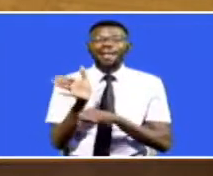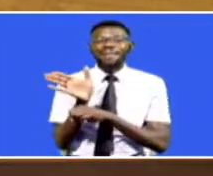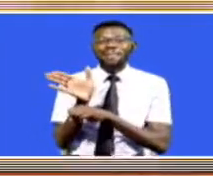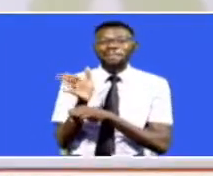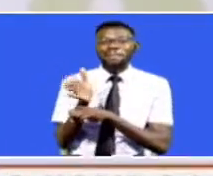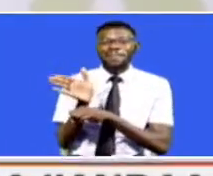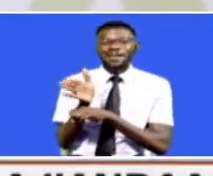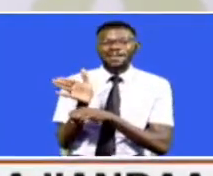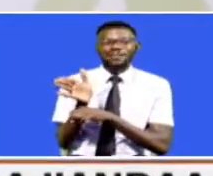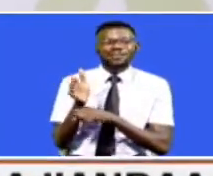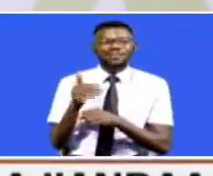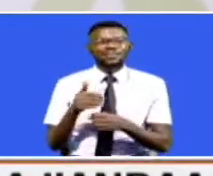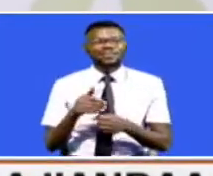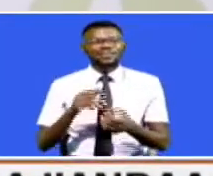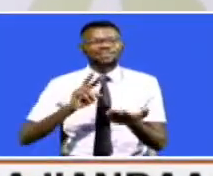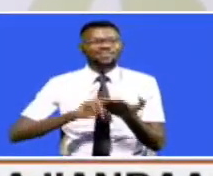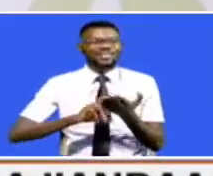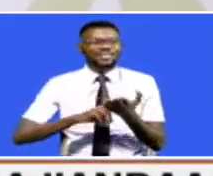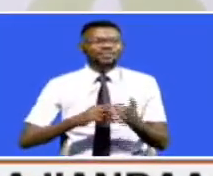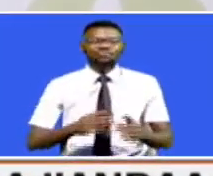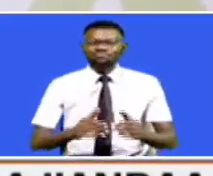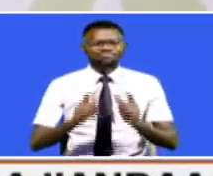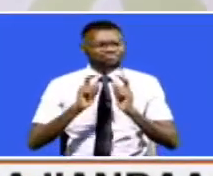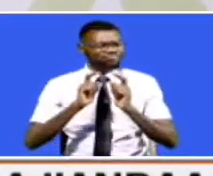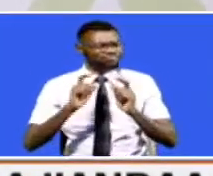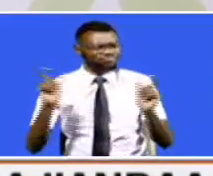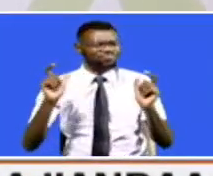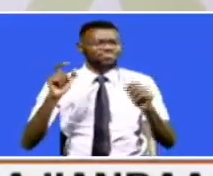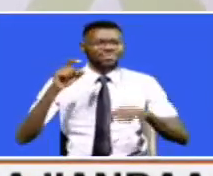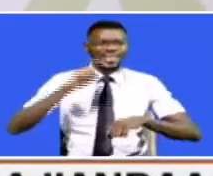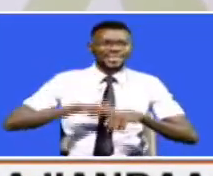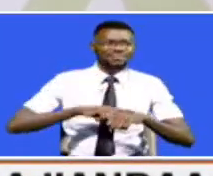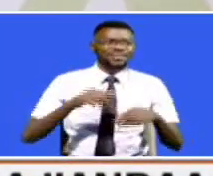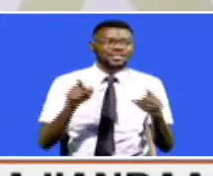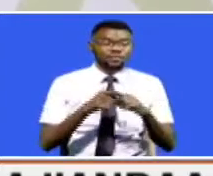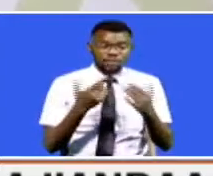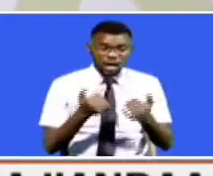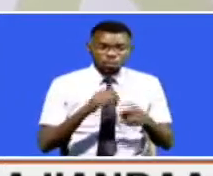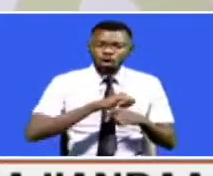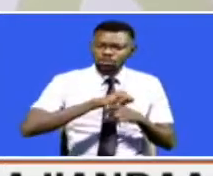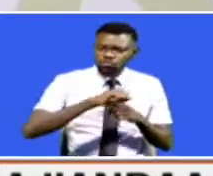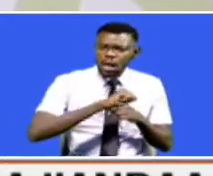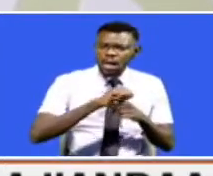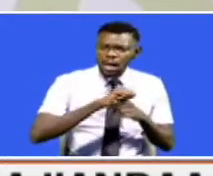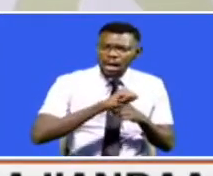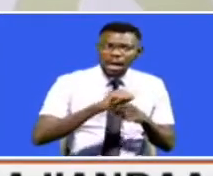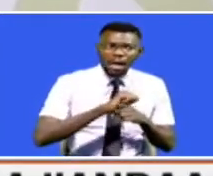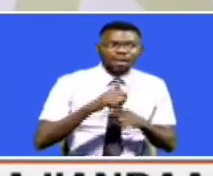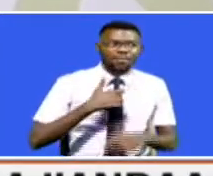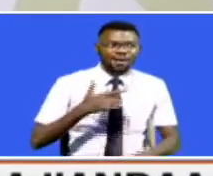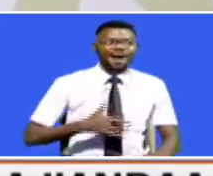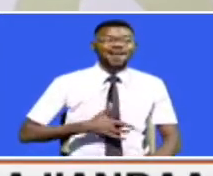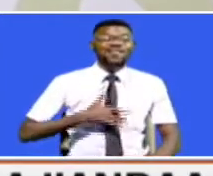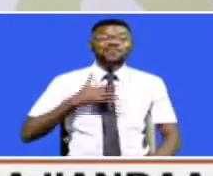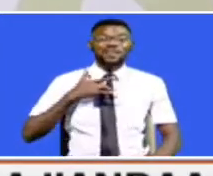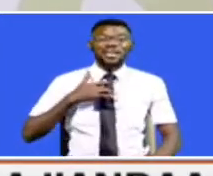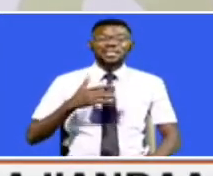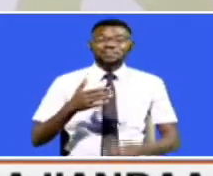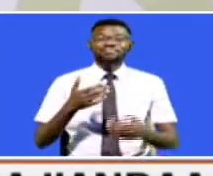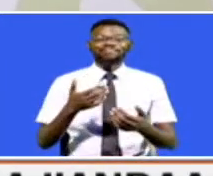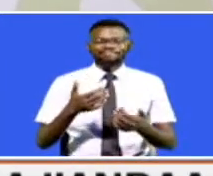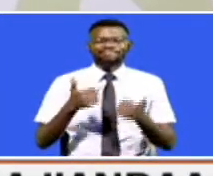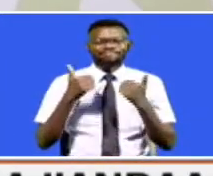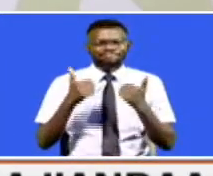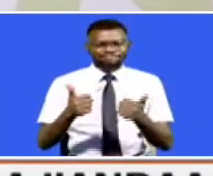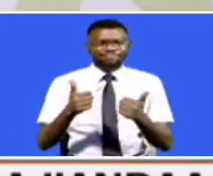visa. It's a great start of the season. And the way I'm feeling right now is the way I've been feeling in June. So you